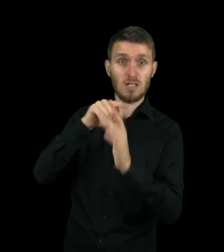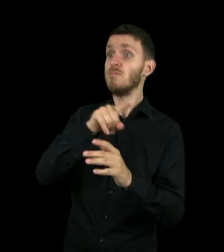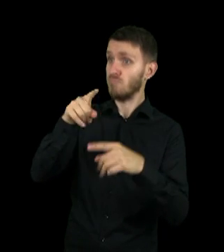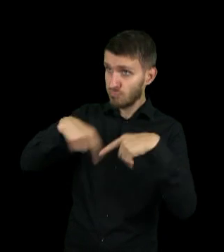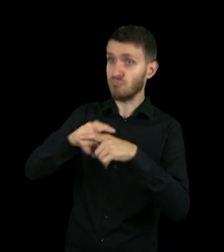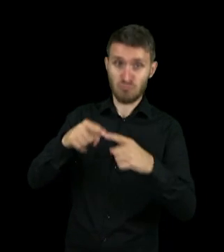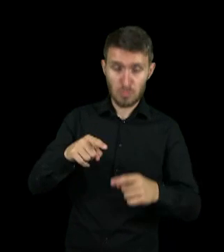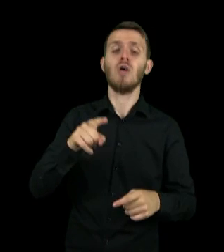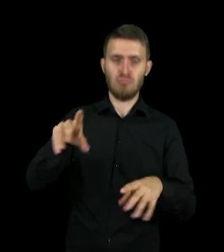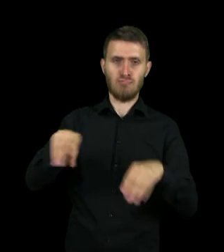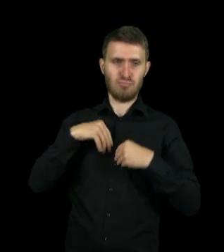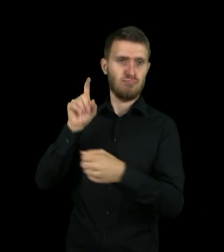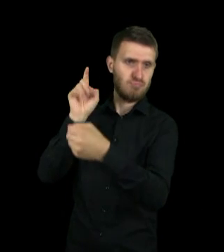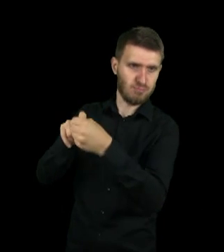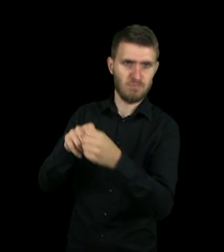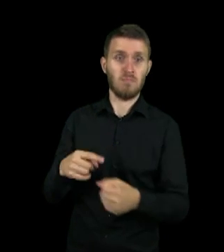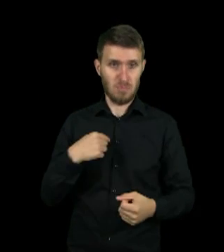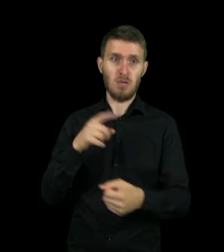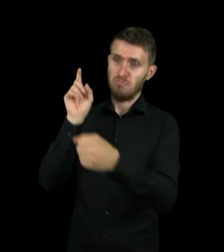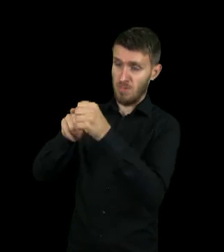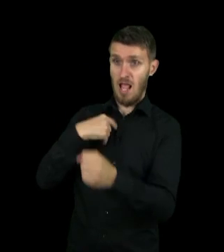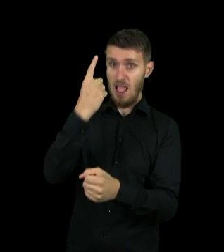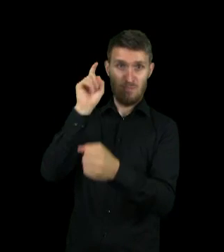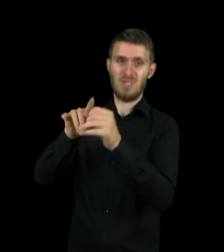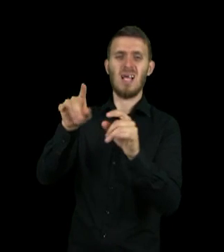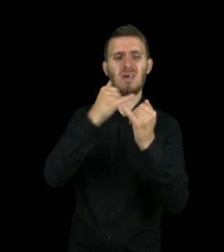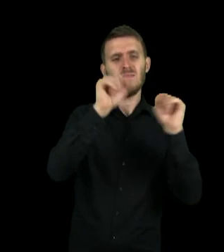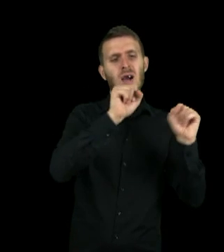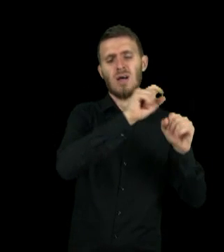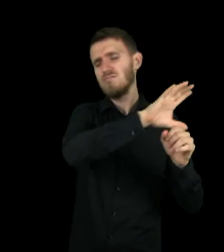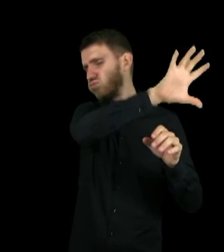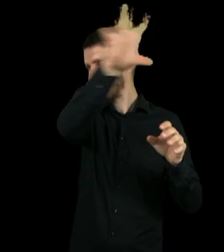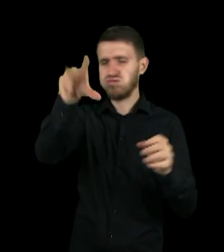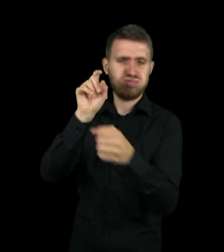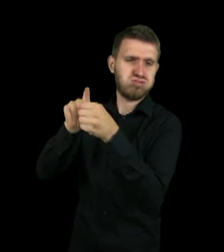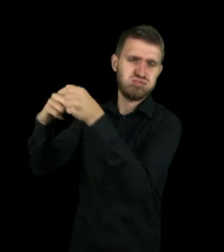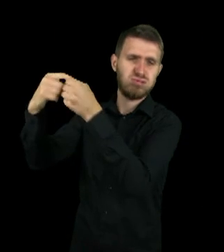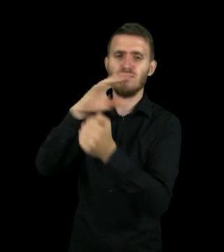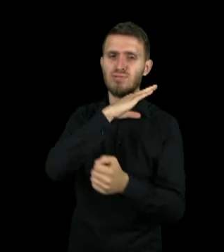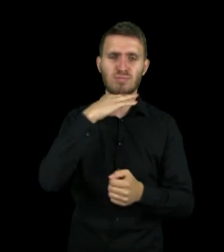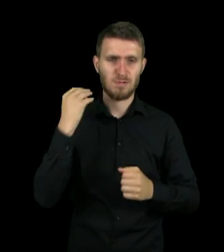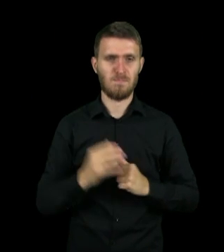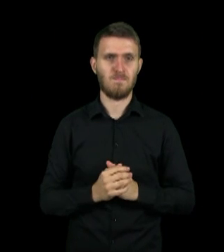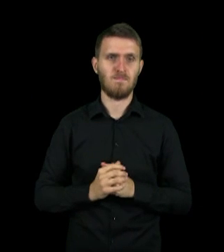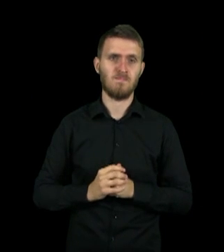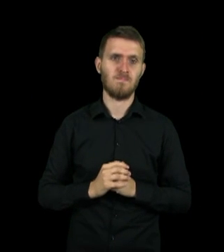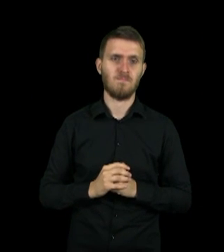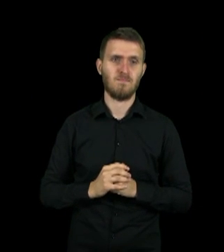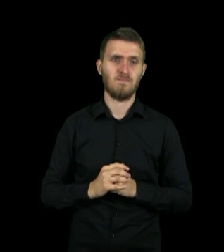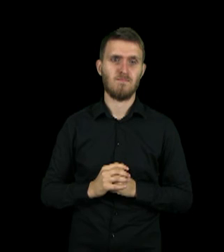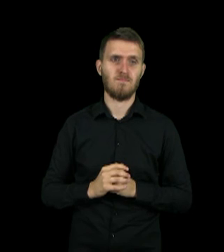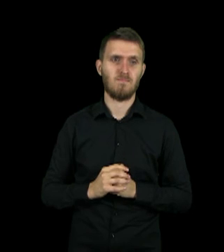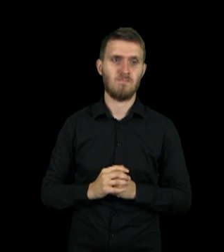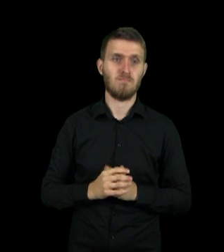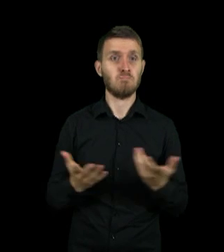i OB przestrzegać zostanie przyjęty Przystąpiłem do sieci i oczywiście nie jestem